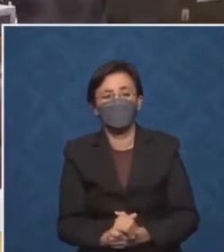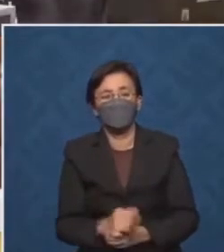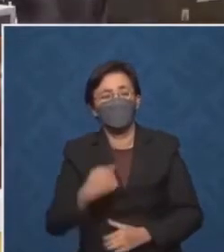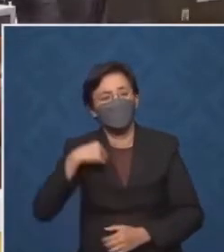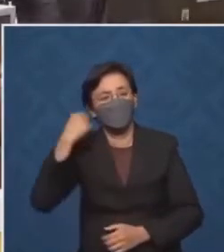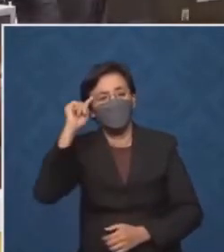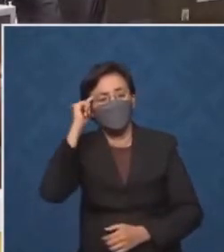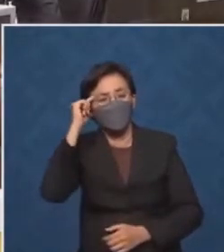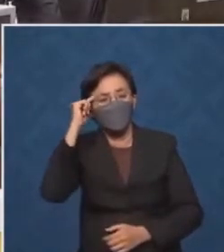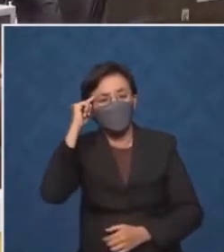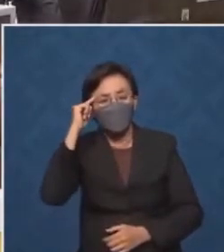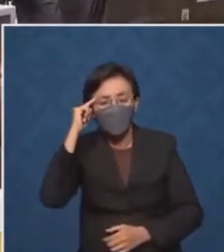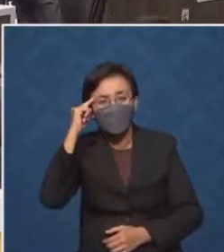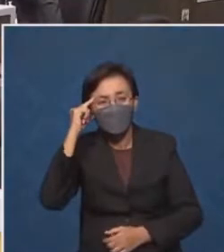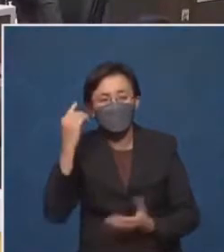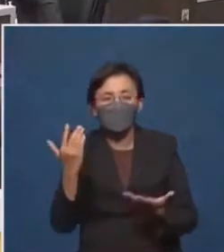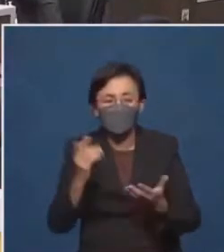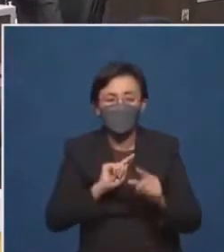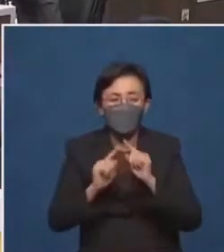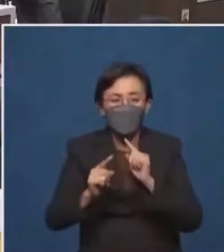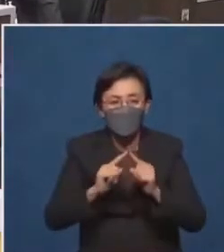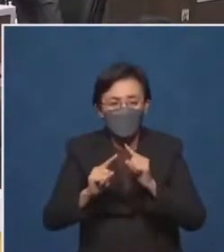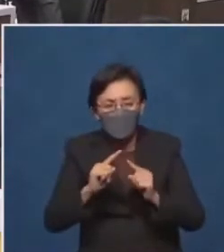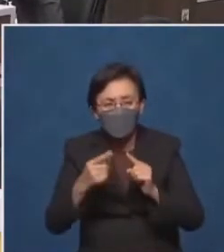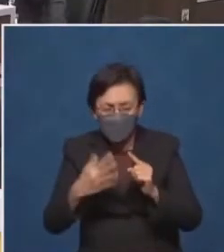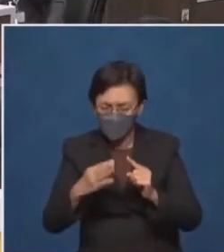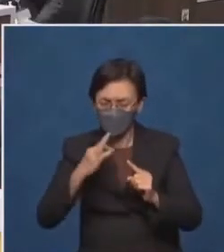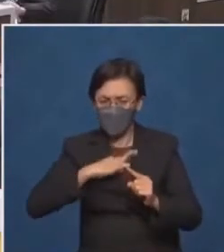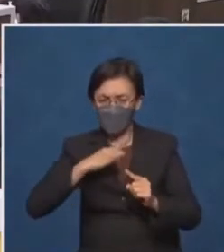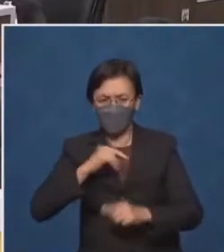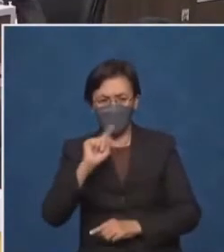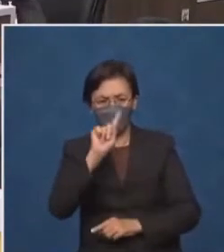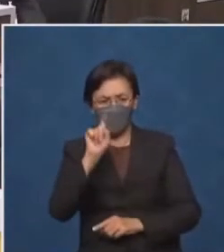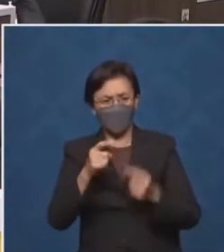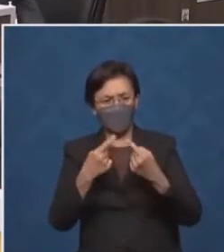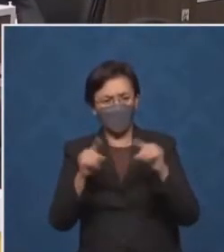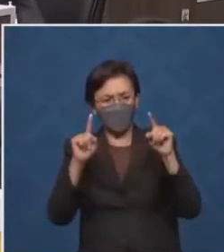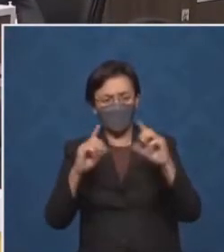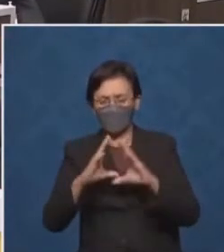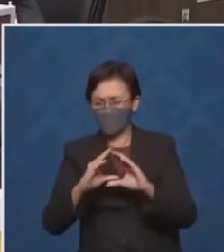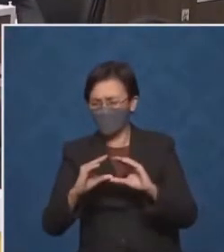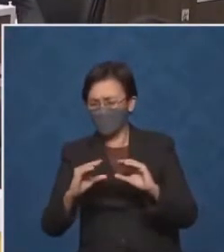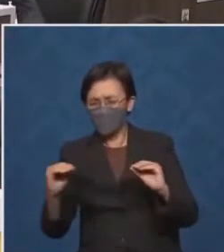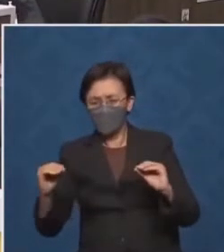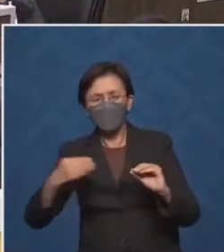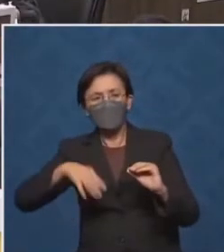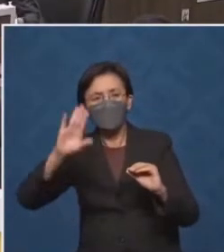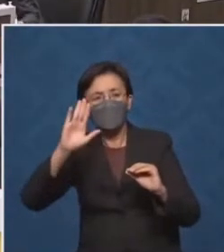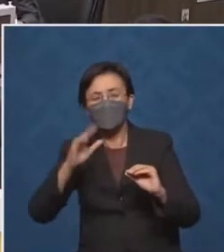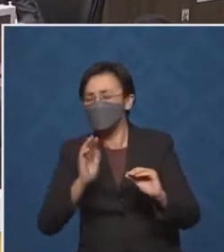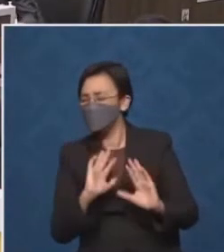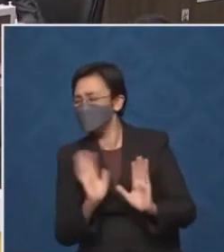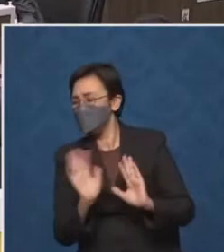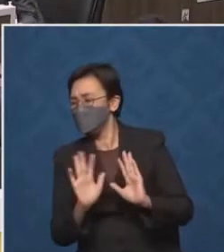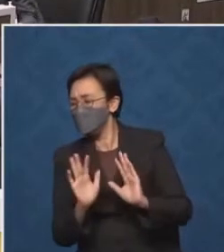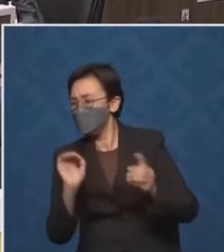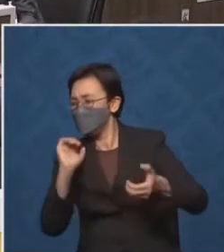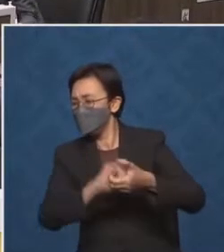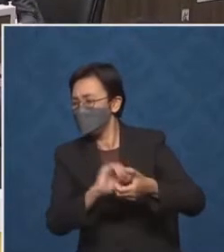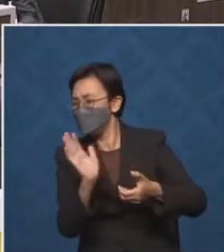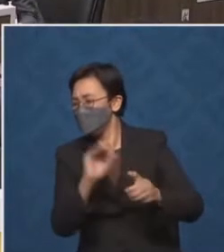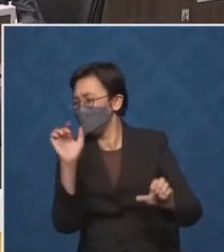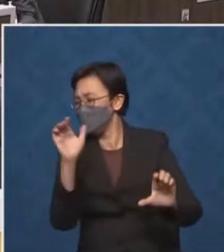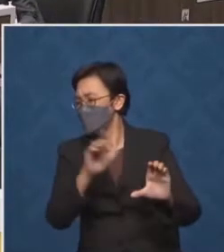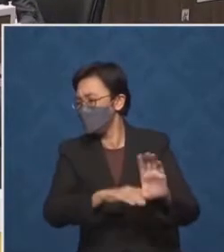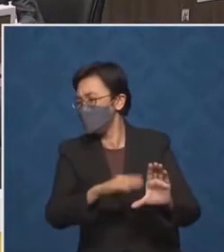ไม่รู้วเปคามตงใจทดๆ คุยกันอยดีๆ แลวมผิปกติวิสัยมวอยดีก็หายไปเลยเทคโแคสท้งกลางอารไทยอรอบหน่